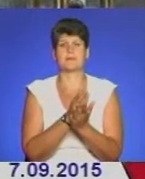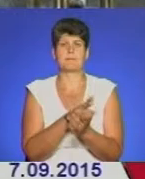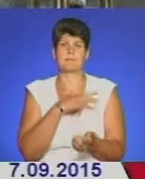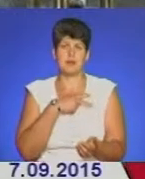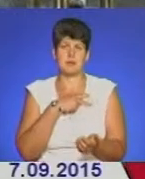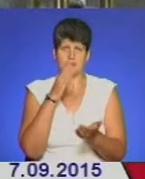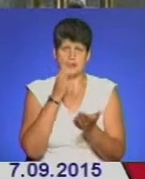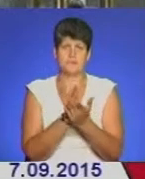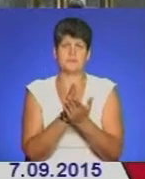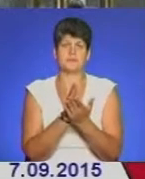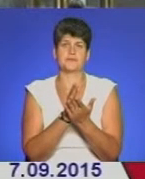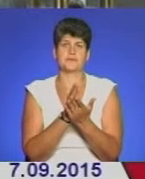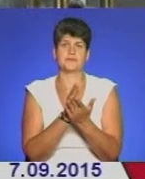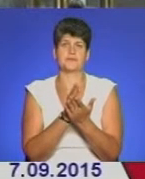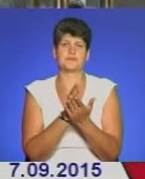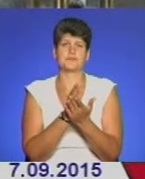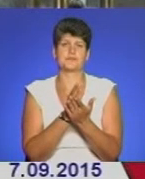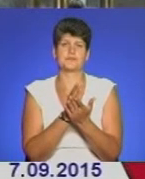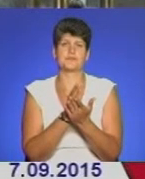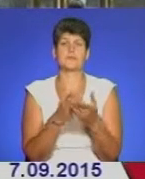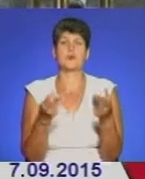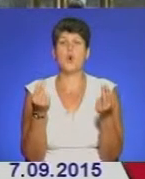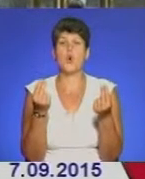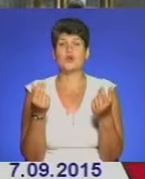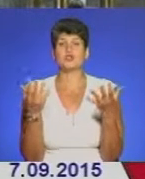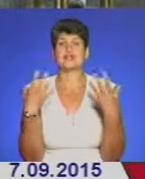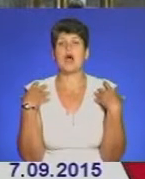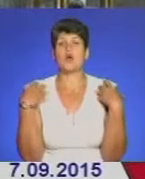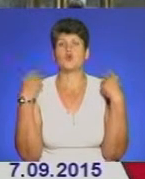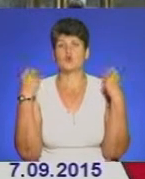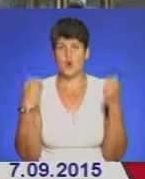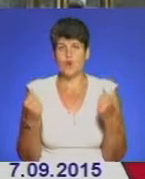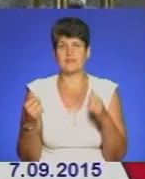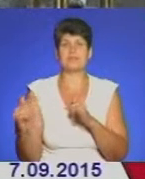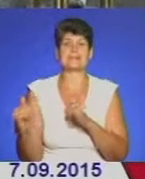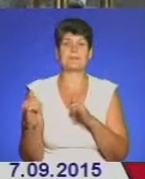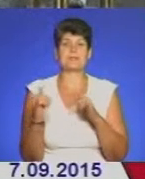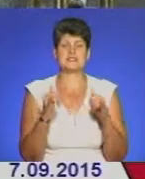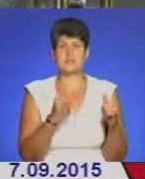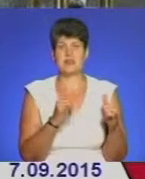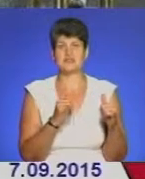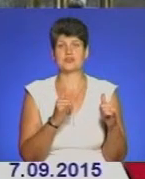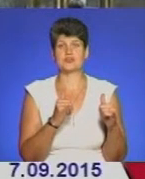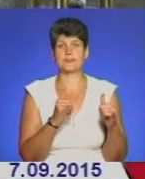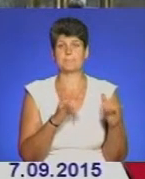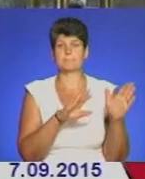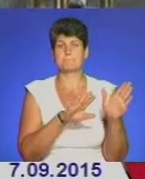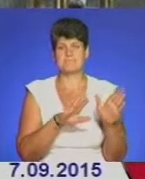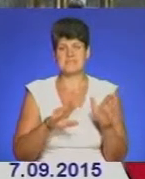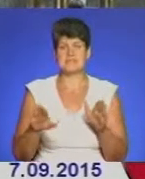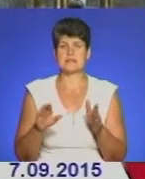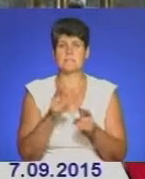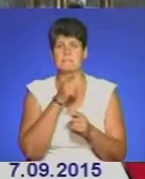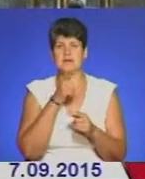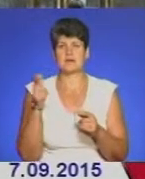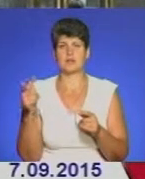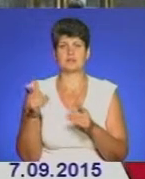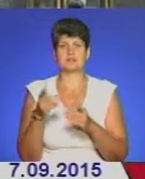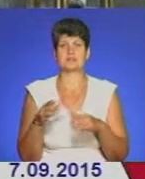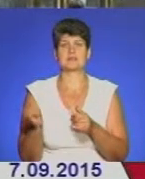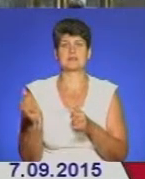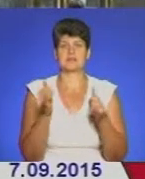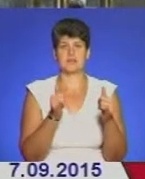преміальні, потім гроші на оздоровлення, забезпечення, ну, то вже після певного періоду служби забезпечення